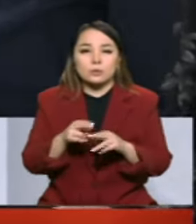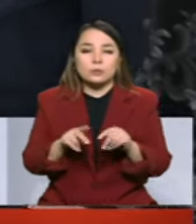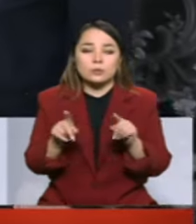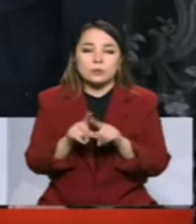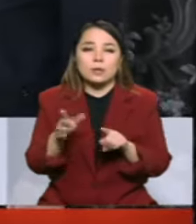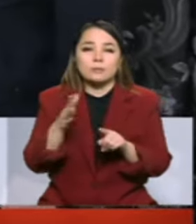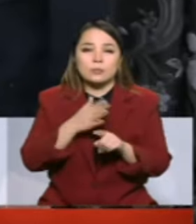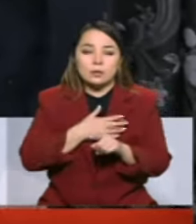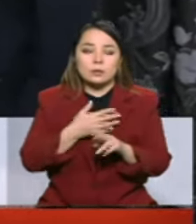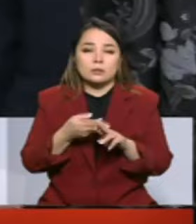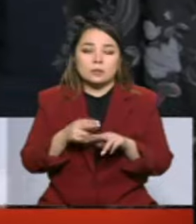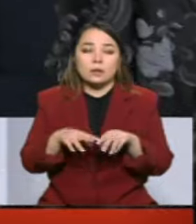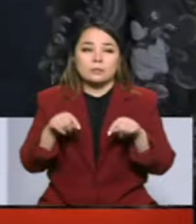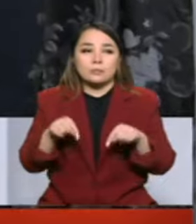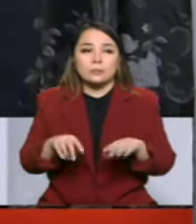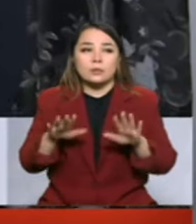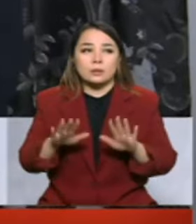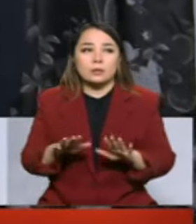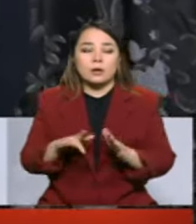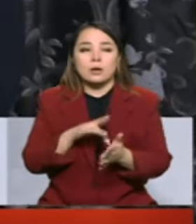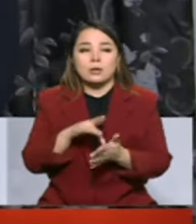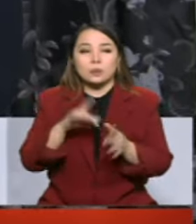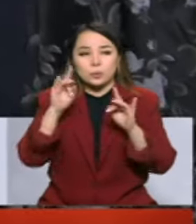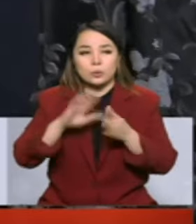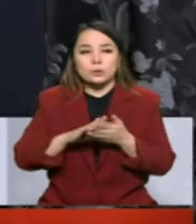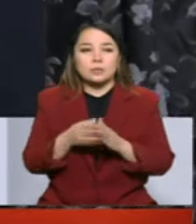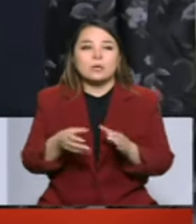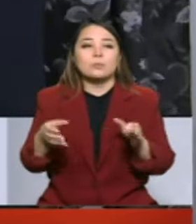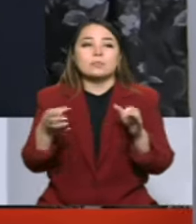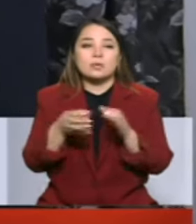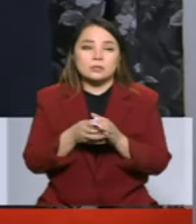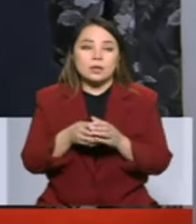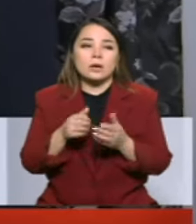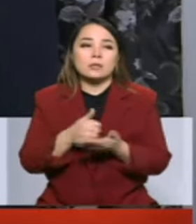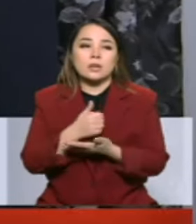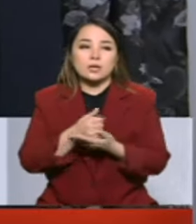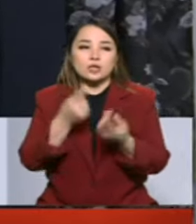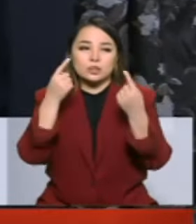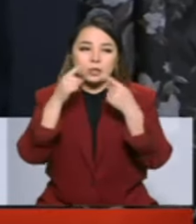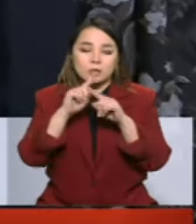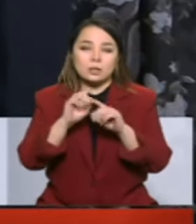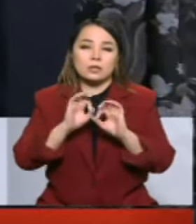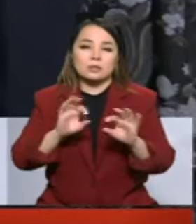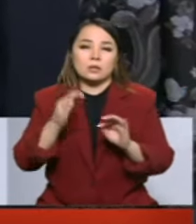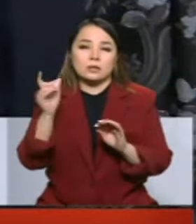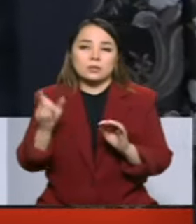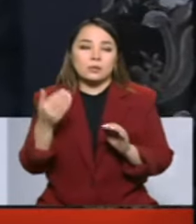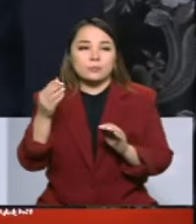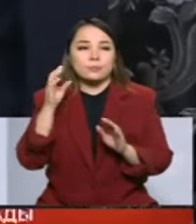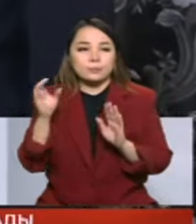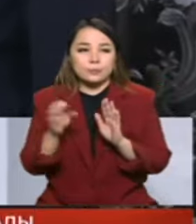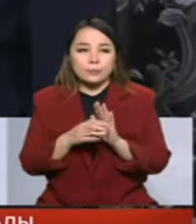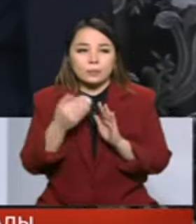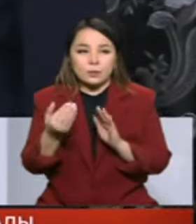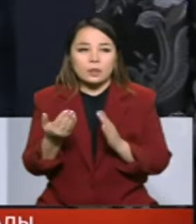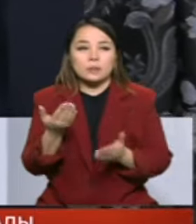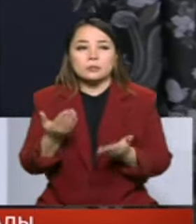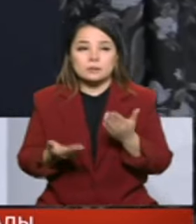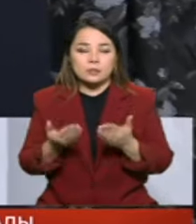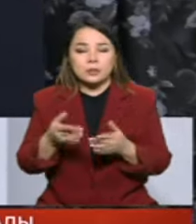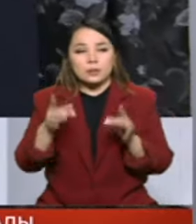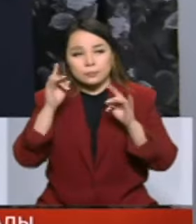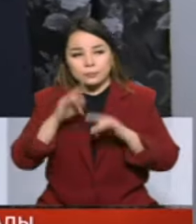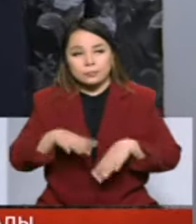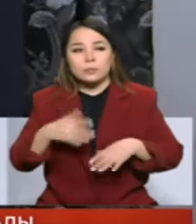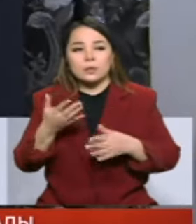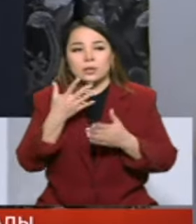туралы бізге дәл қазір қалалық төтенше жағдайлар басқармасының бас инженері Мирас Талғатұлы айтып береді. Егер кенеттен